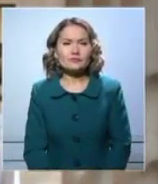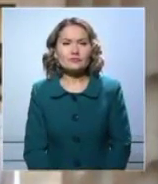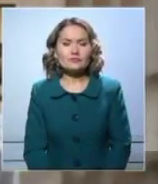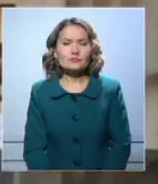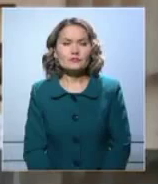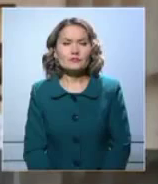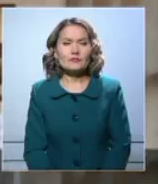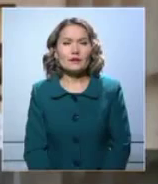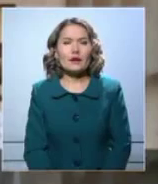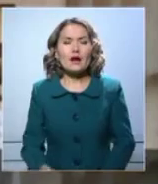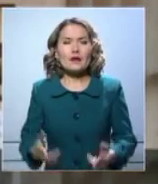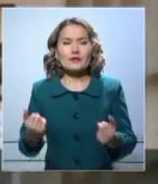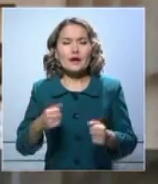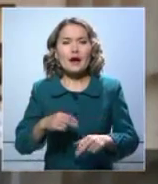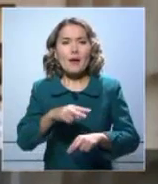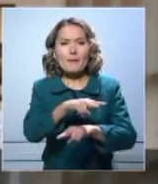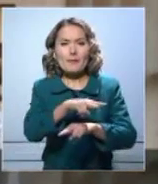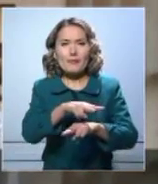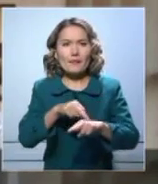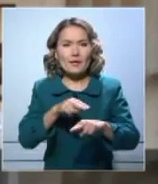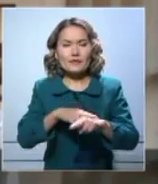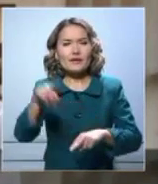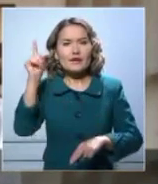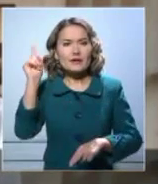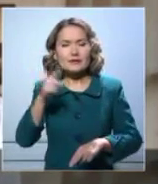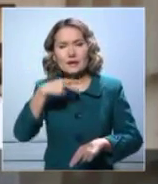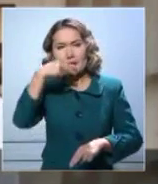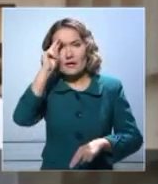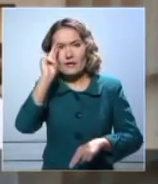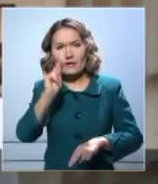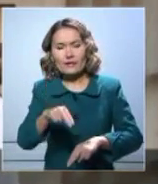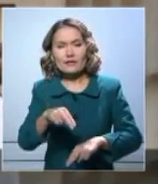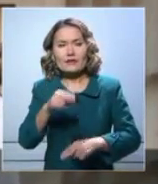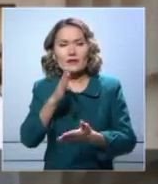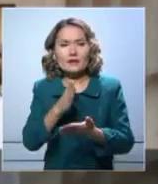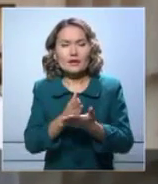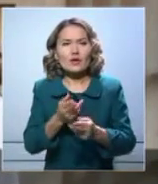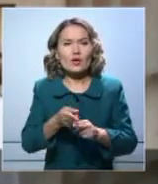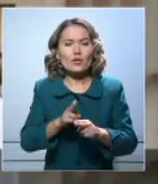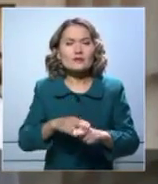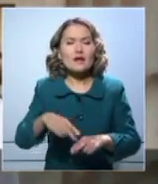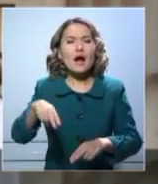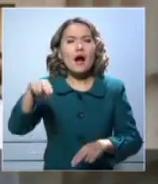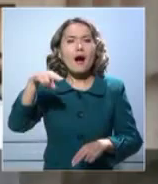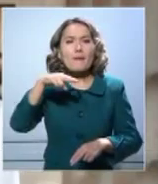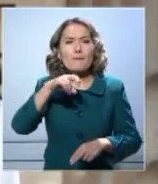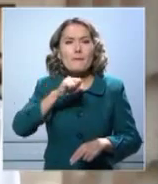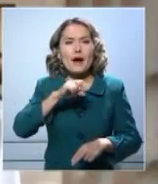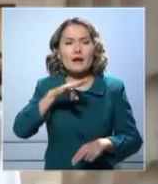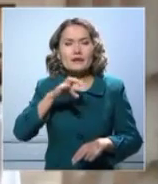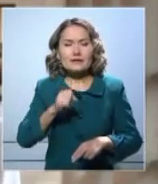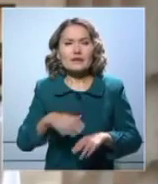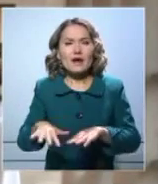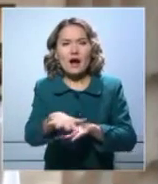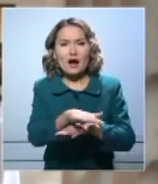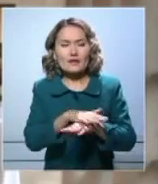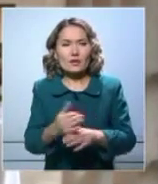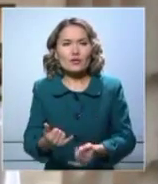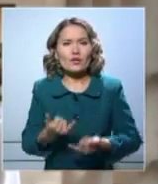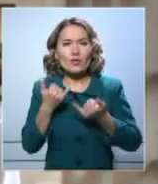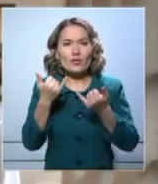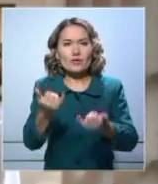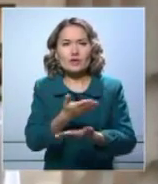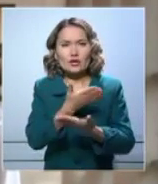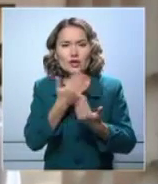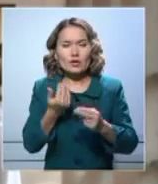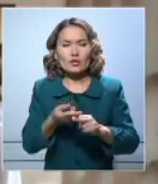добро. Олардың әрекеттеріне ешқандай сұрау болмайды. Палестиналықтардың Израиль үкіметіне деген сенімі жоғалып барады. Өз басым пышақпен қару алып